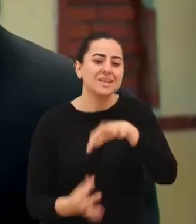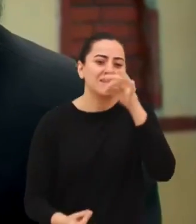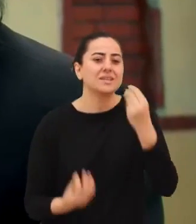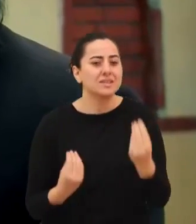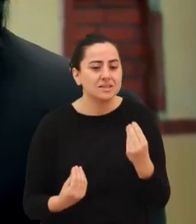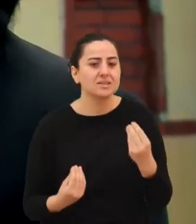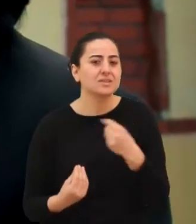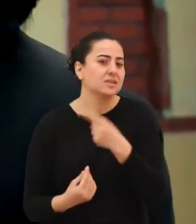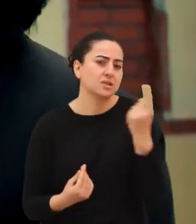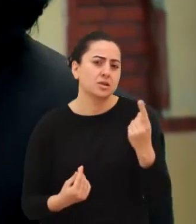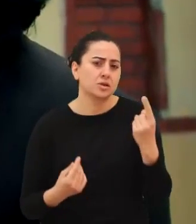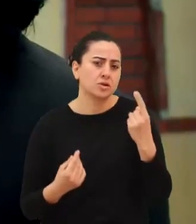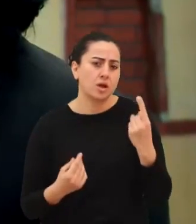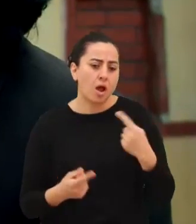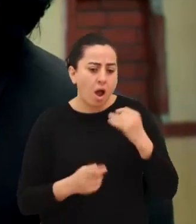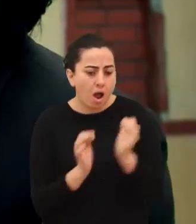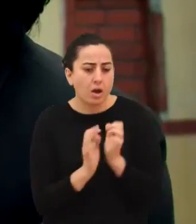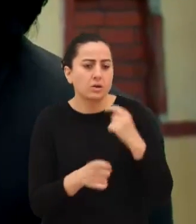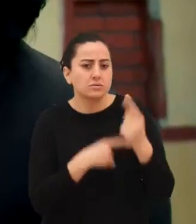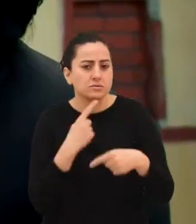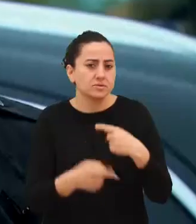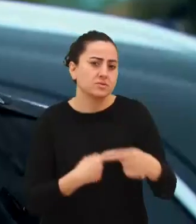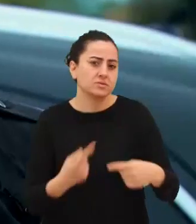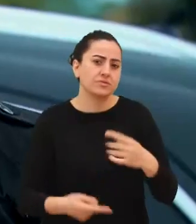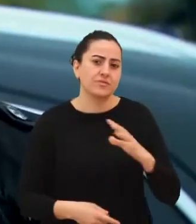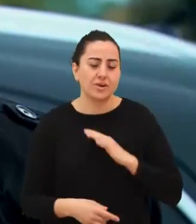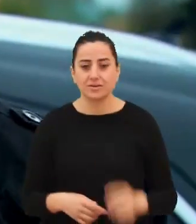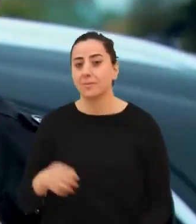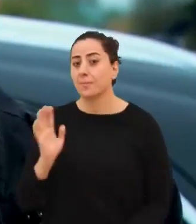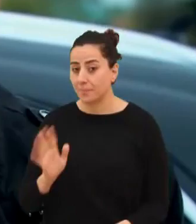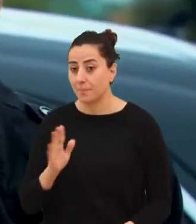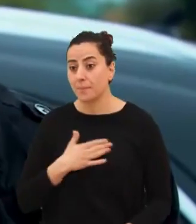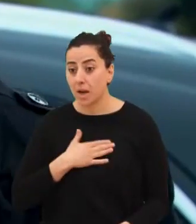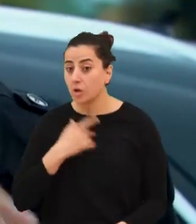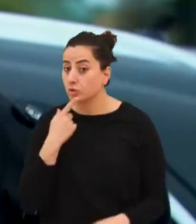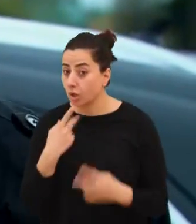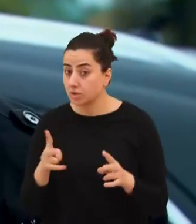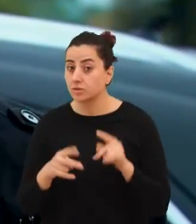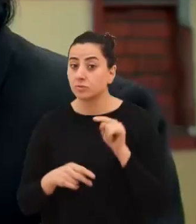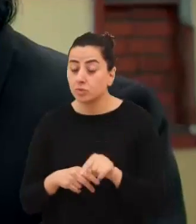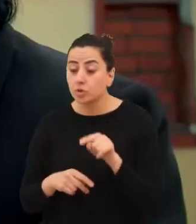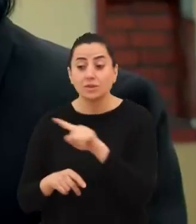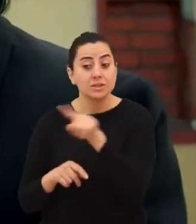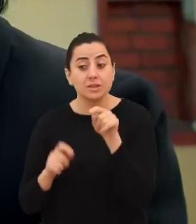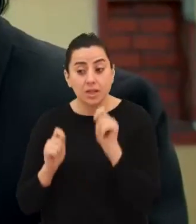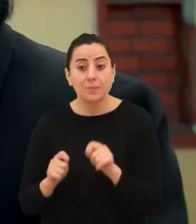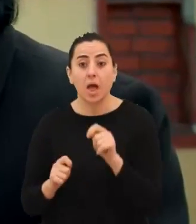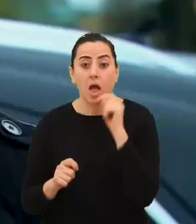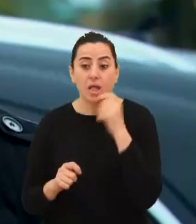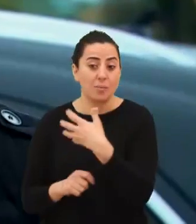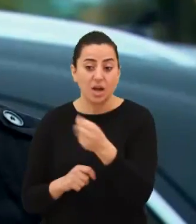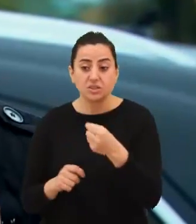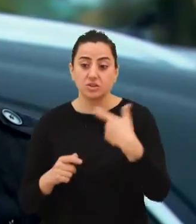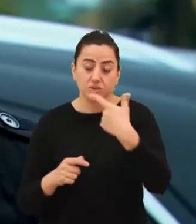Yoksa sizin kim bilir ne kadar köklü bir aile geçmişiniz vardır. Bakın beyler, açık net konuşuyorum. Bu yaptığınız yani adam kaçırma ve